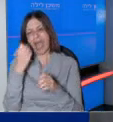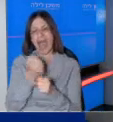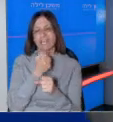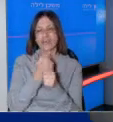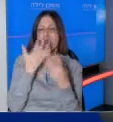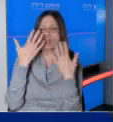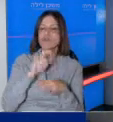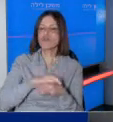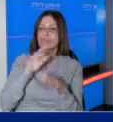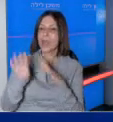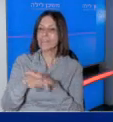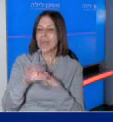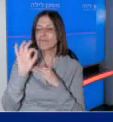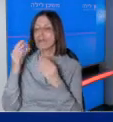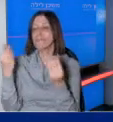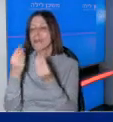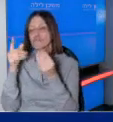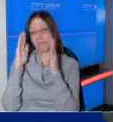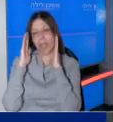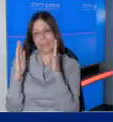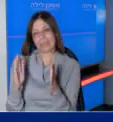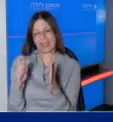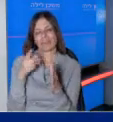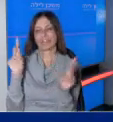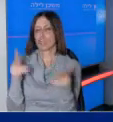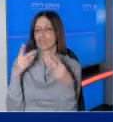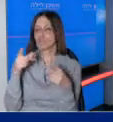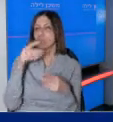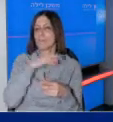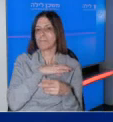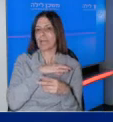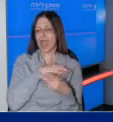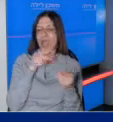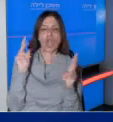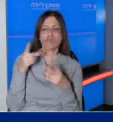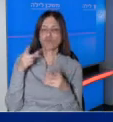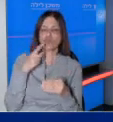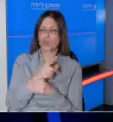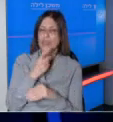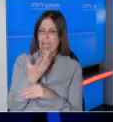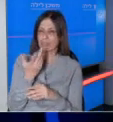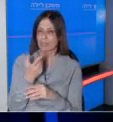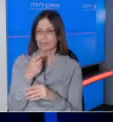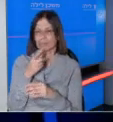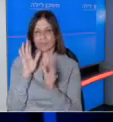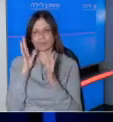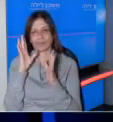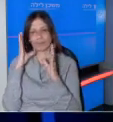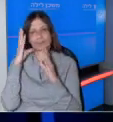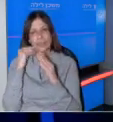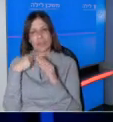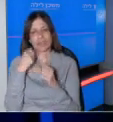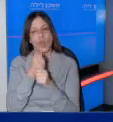חשבון שעות הפנאי שלו, למען משהו שהוא מאמין בו, ולכן לא ייתכן שהוא ייפגע, לא ייתכן שהוא יוטרד. אתה כל כך נהנה ממני, עושה